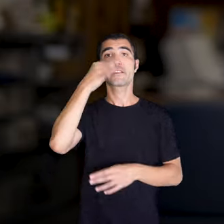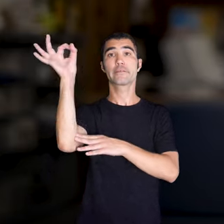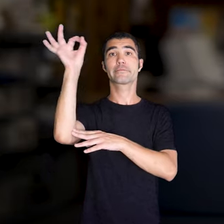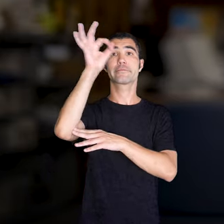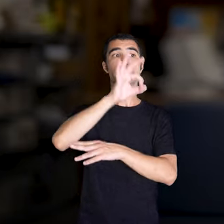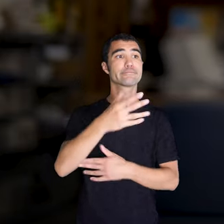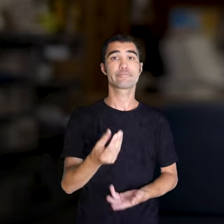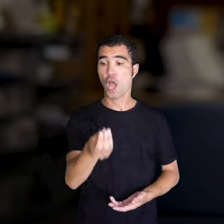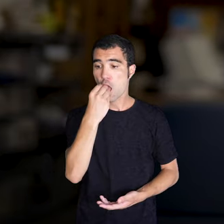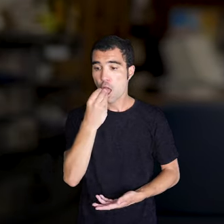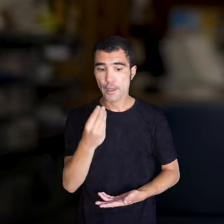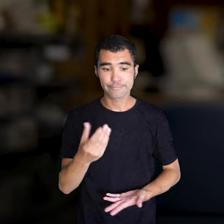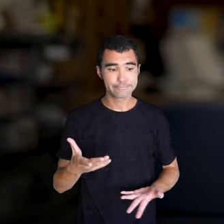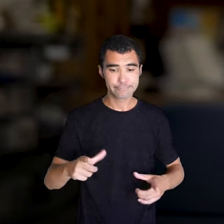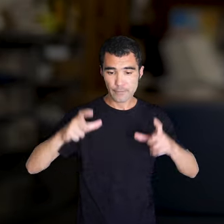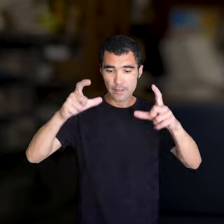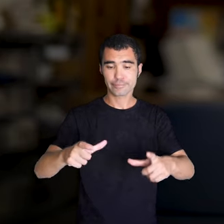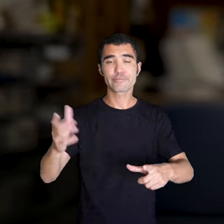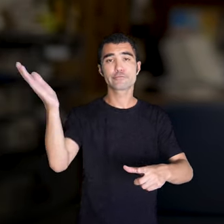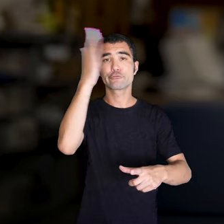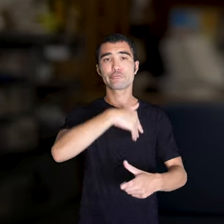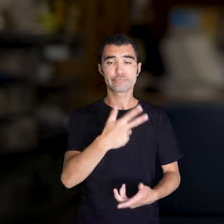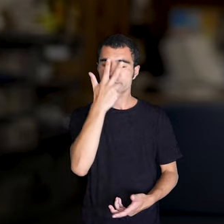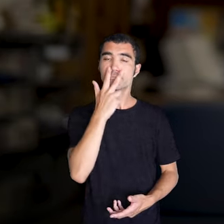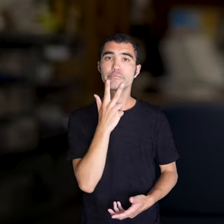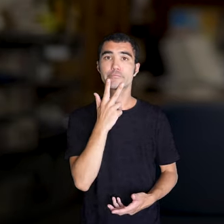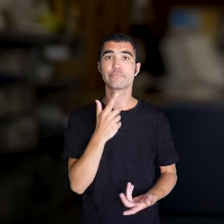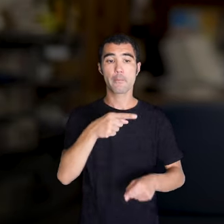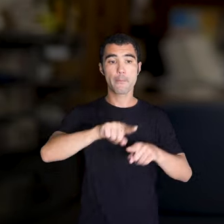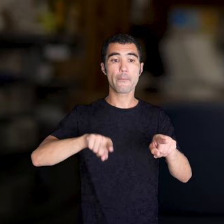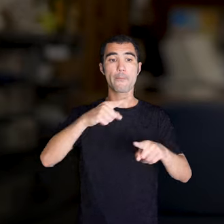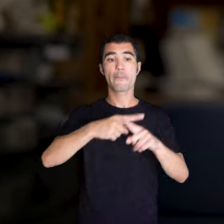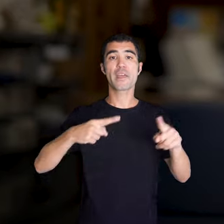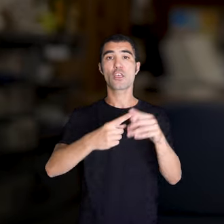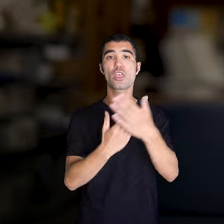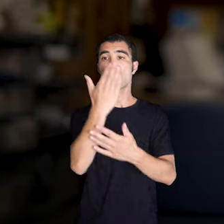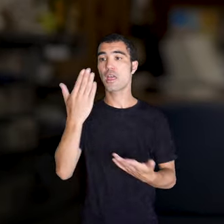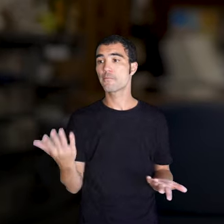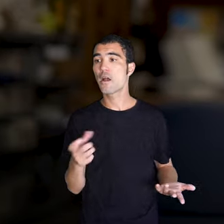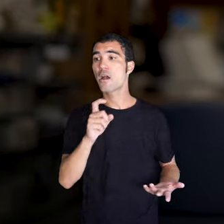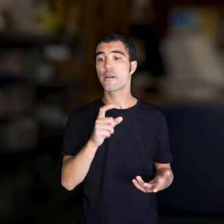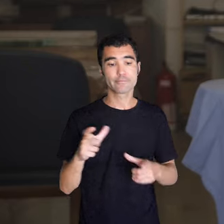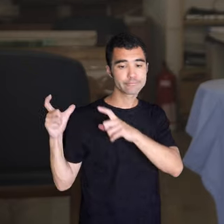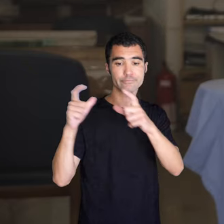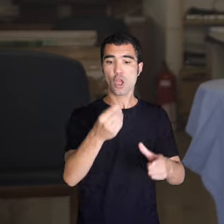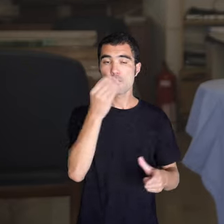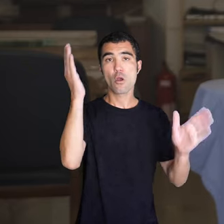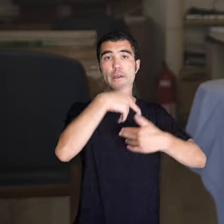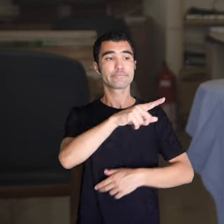que no podíem posar un plat de menjar en la taula. Arribava a migdia i no tenia res per posar menjar, què fèiem? Què fèiem?